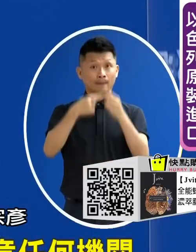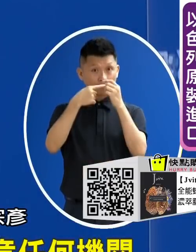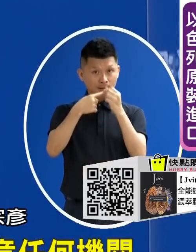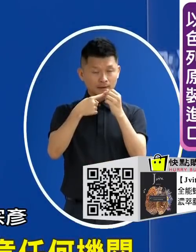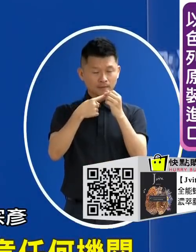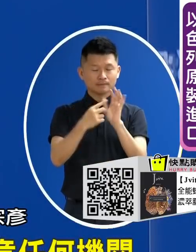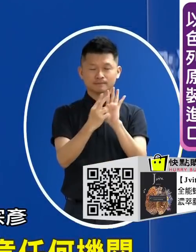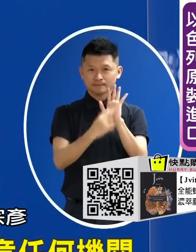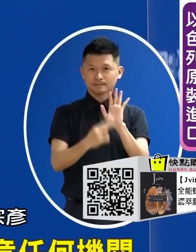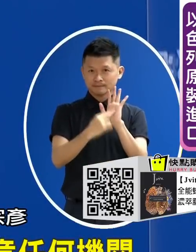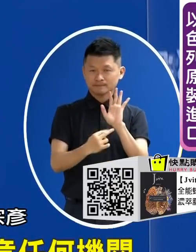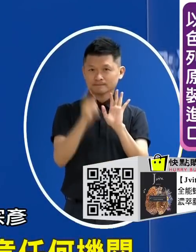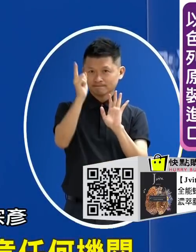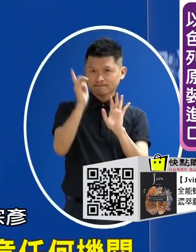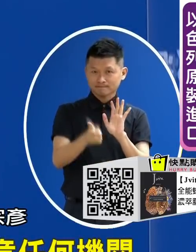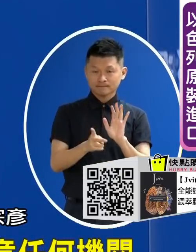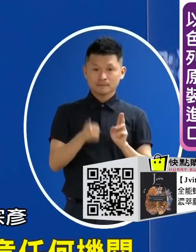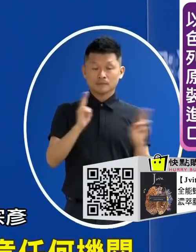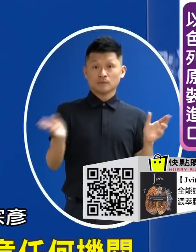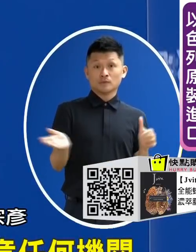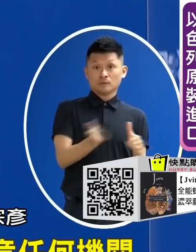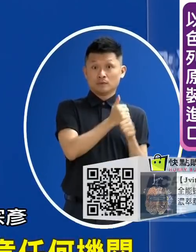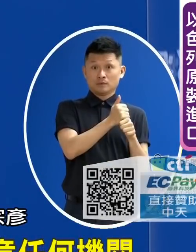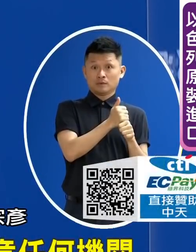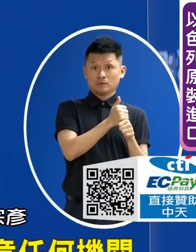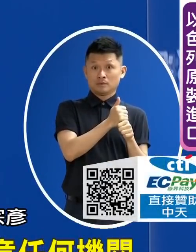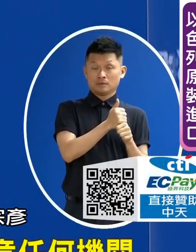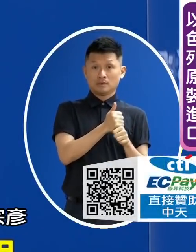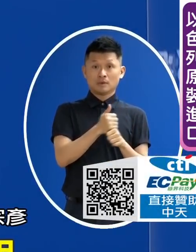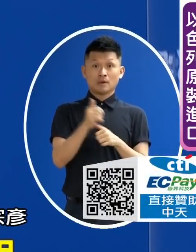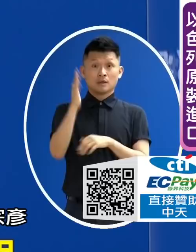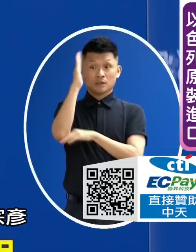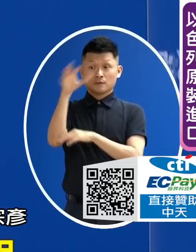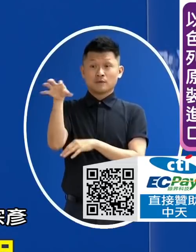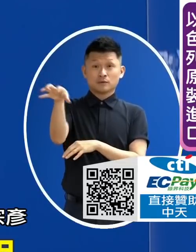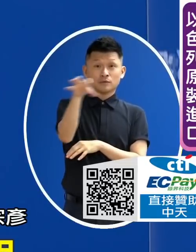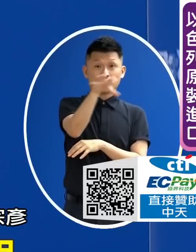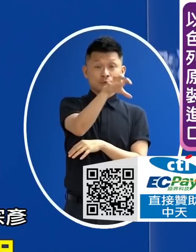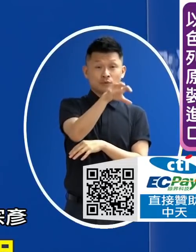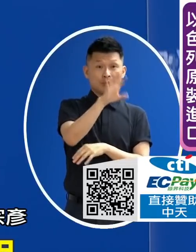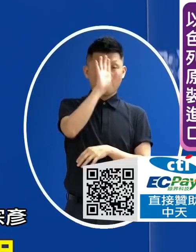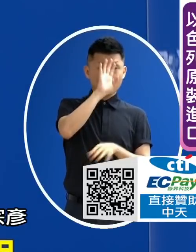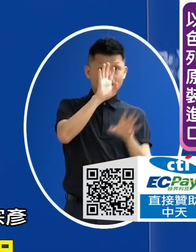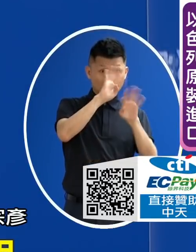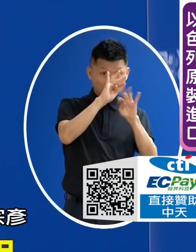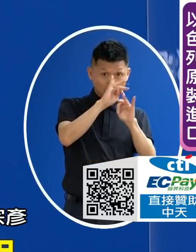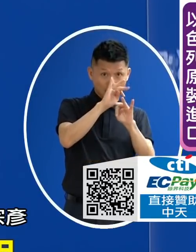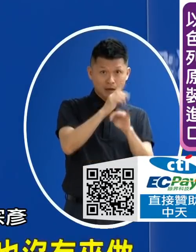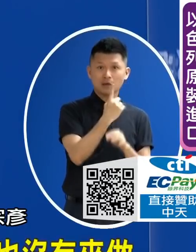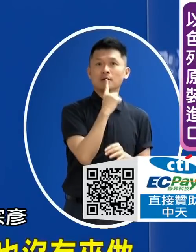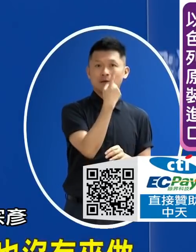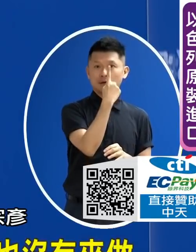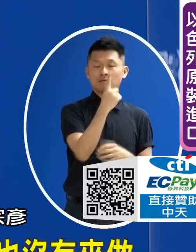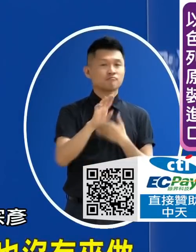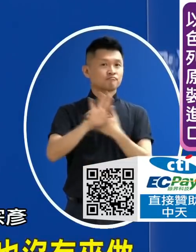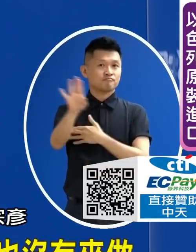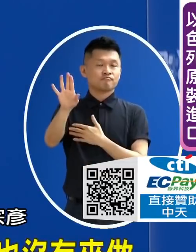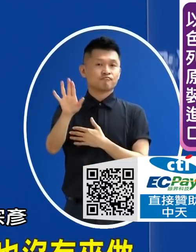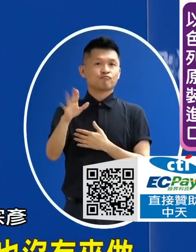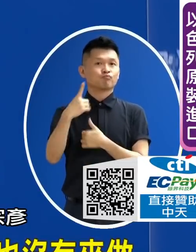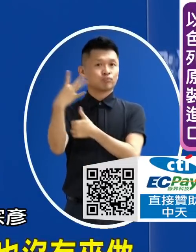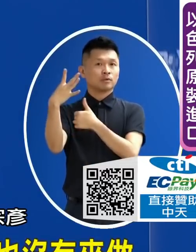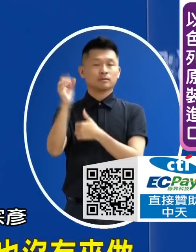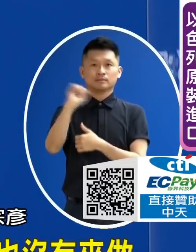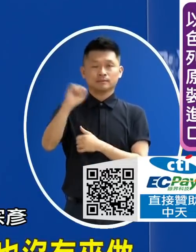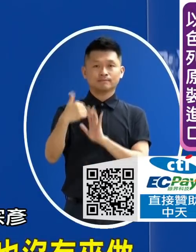强调，指挥中心不会同意任何的这个机关去意调以外的使用。那刑事警察局警方在